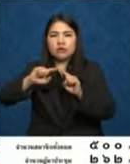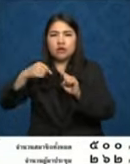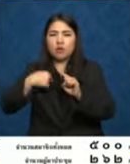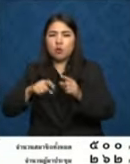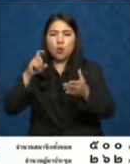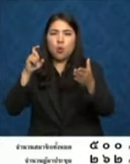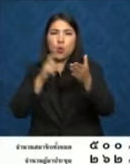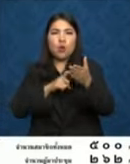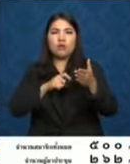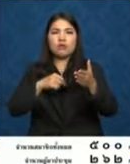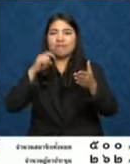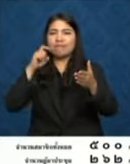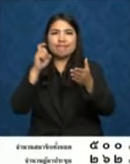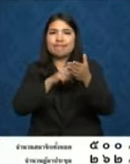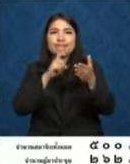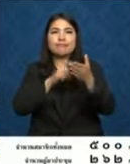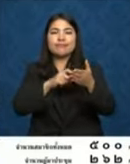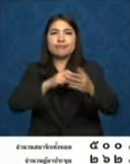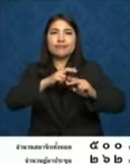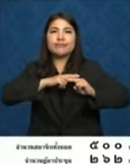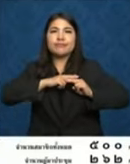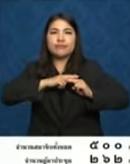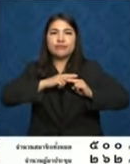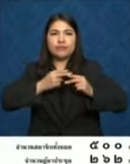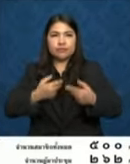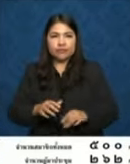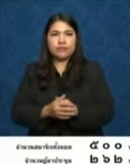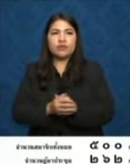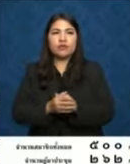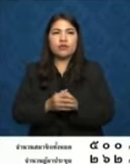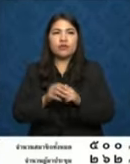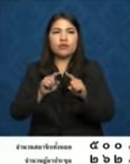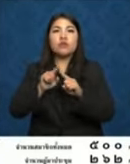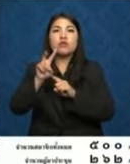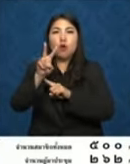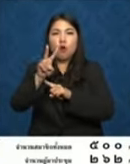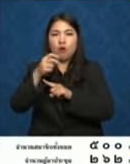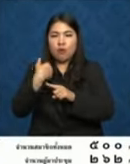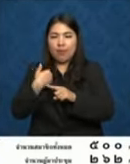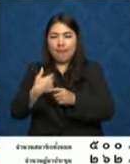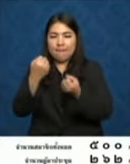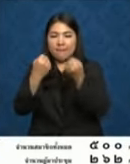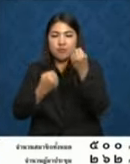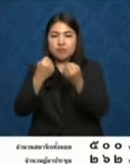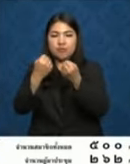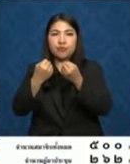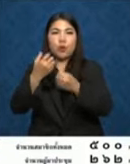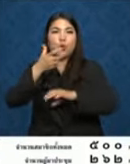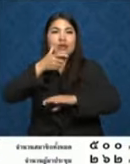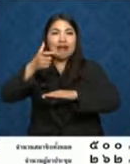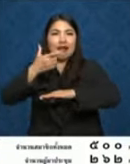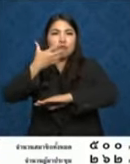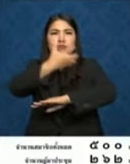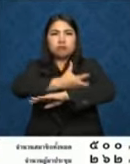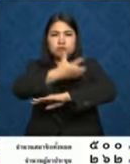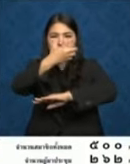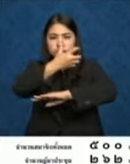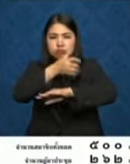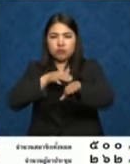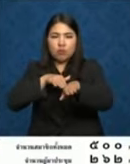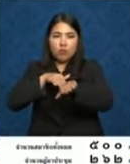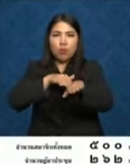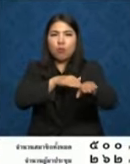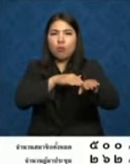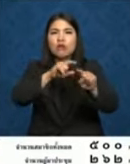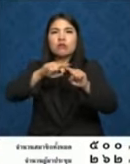โดยใช้ระบบเมนวล2รถพ่วงรถดินที่วิ่งผ่านในเขตอำเภอเมืองตรงนี้นั้นช่วงเวลาเร่งด่